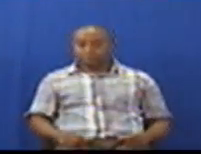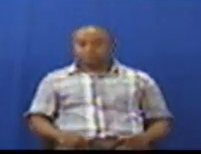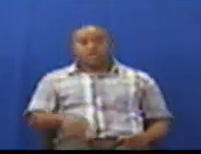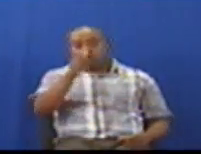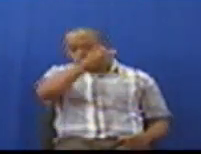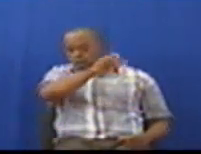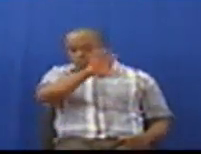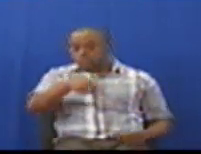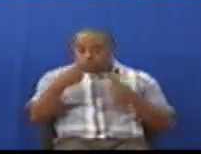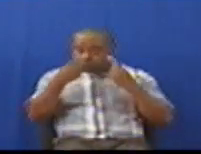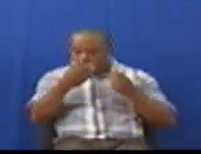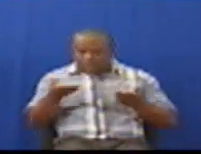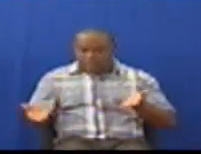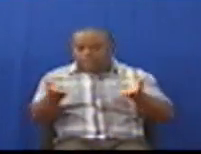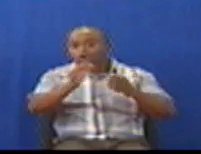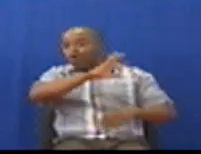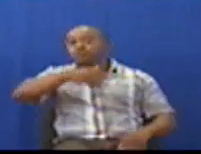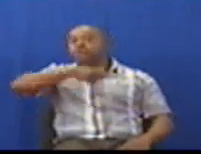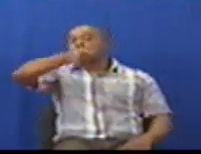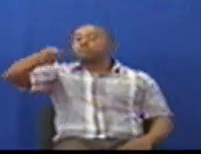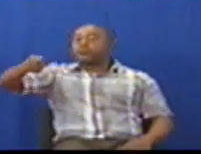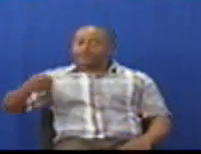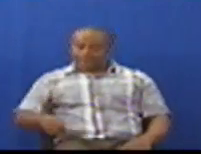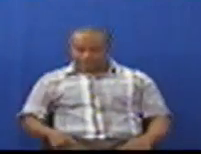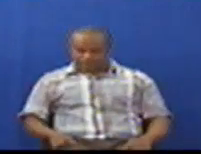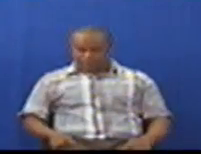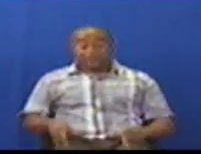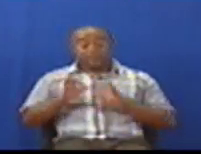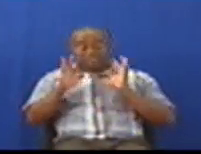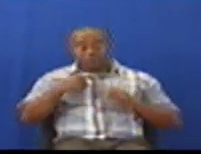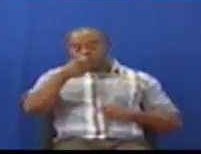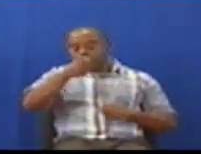wanaona, hatuna budi kupongeza. Mimi naomba tuipongeze serikali katika hilo.